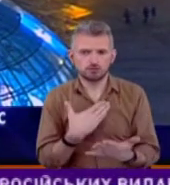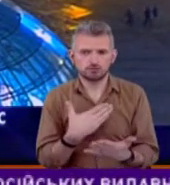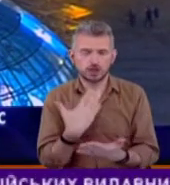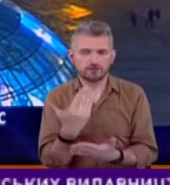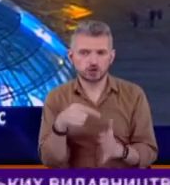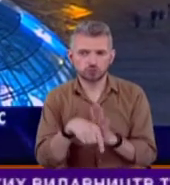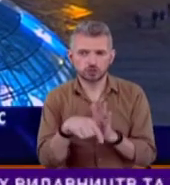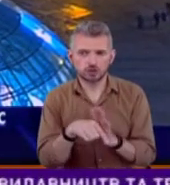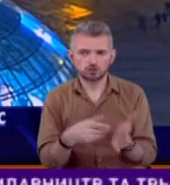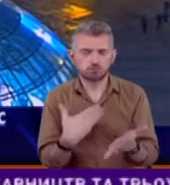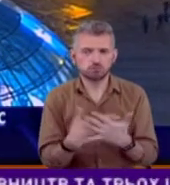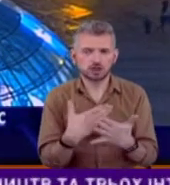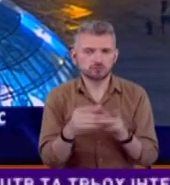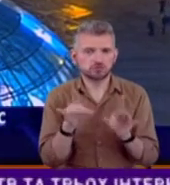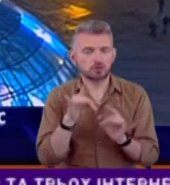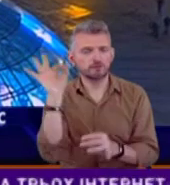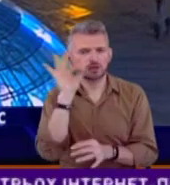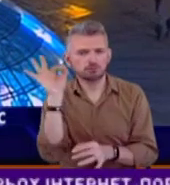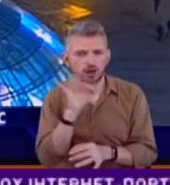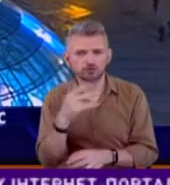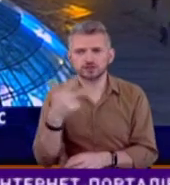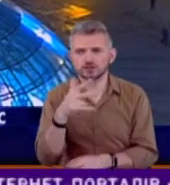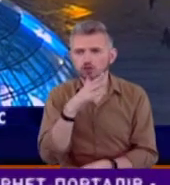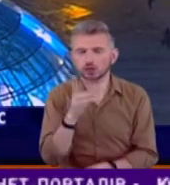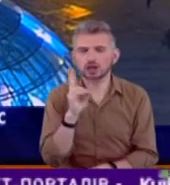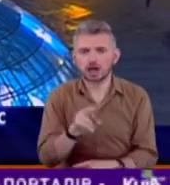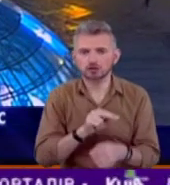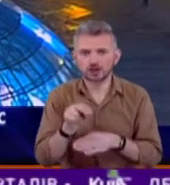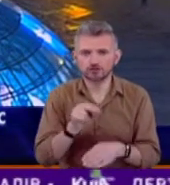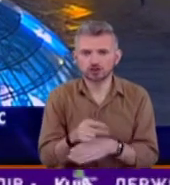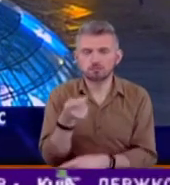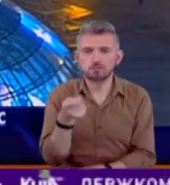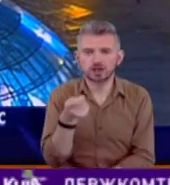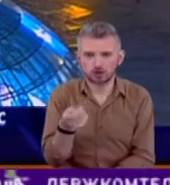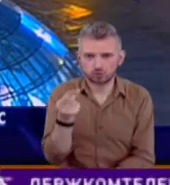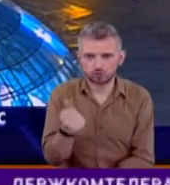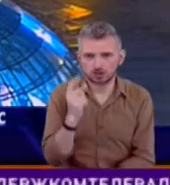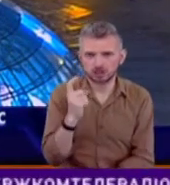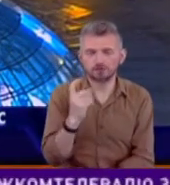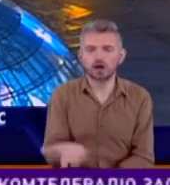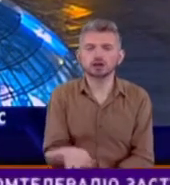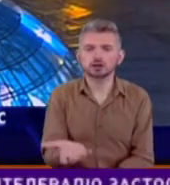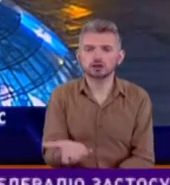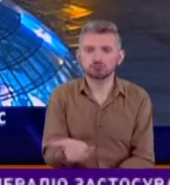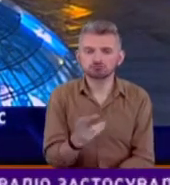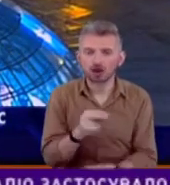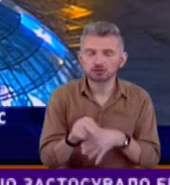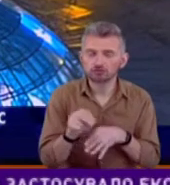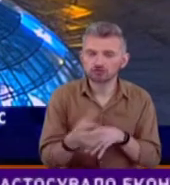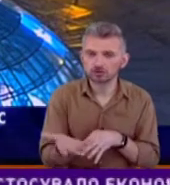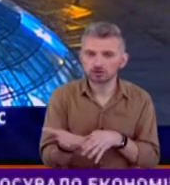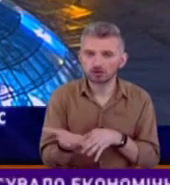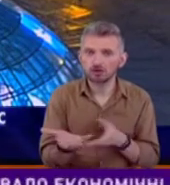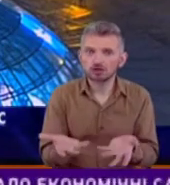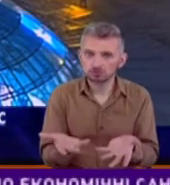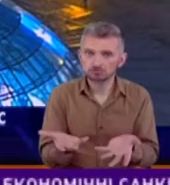вашому контексті розмови, там приклади в Німеччині, які в 30-ті роки, як навчили їх квитки на трамвай купувати. То, в принципі, ну,